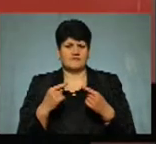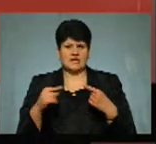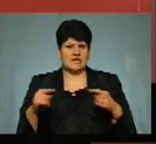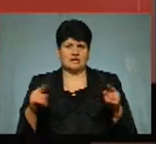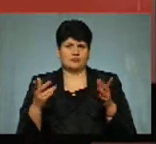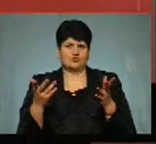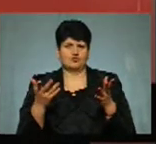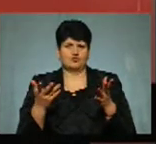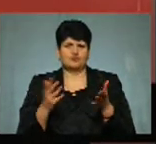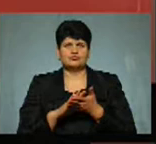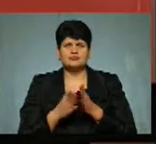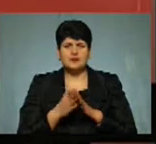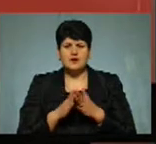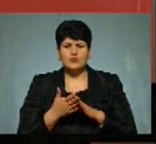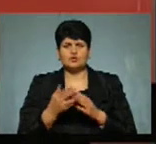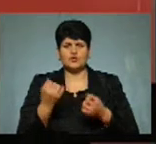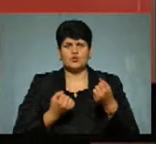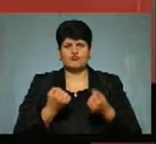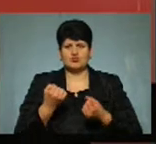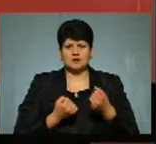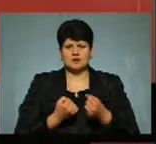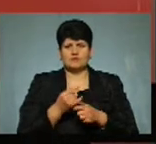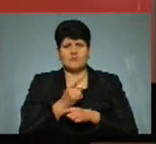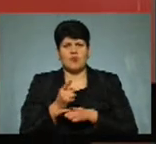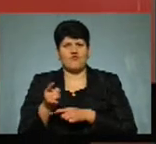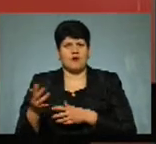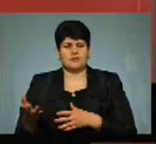неймовірною злагодженістю водіїв в плані паркування?